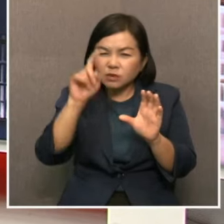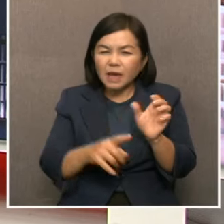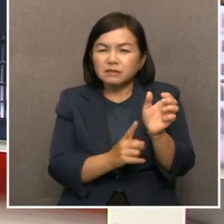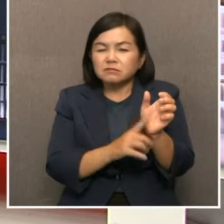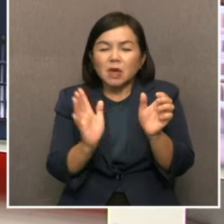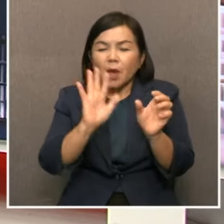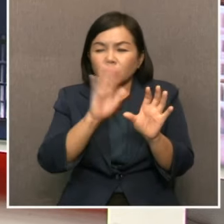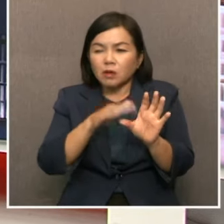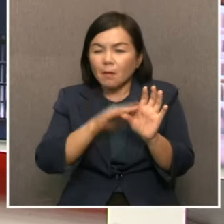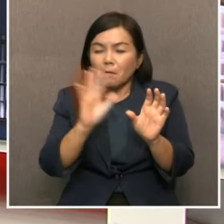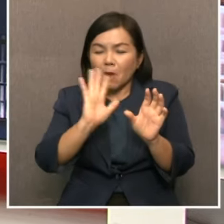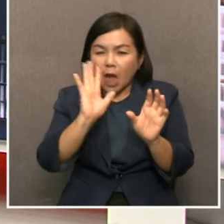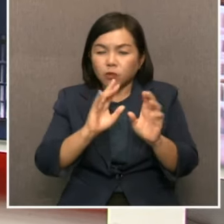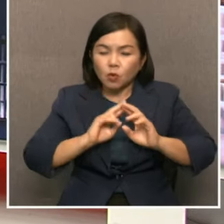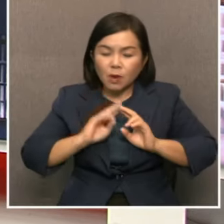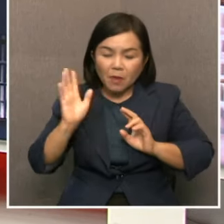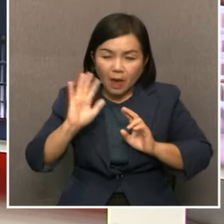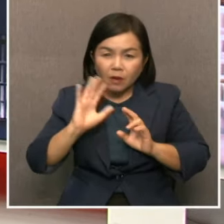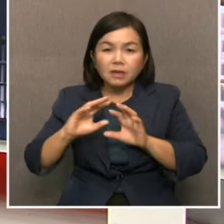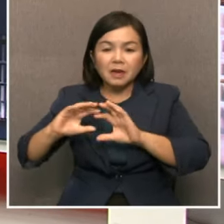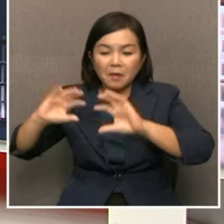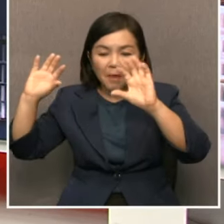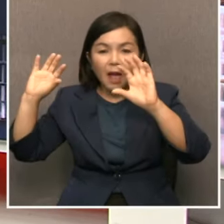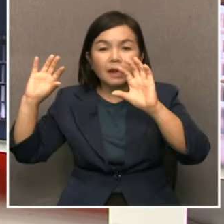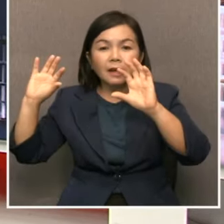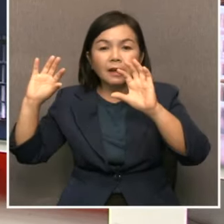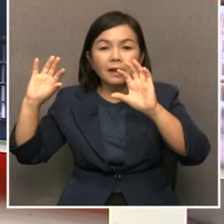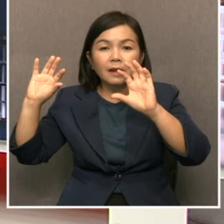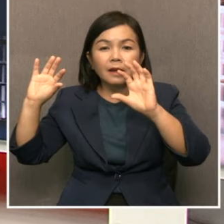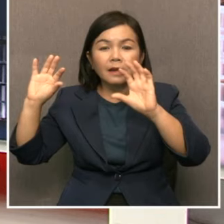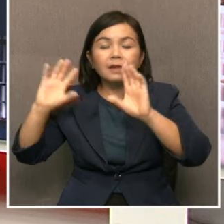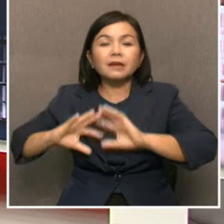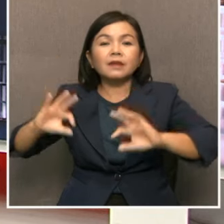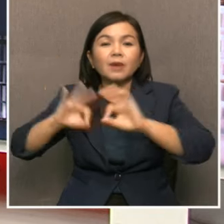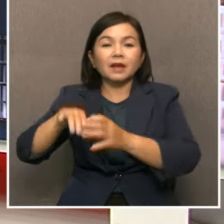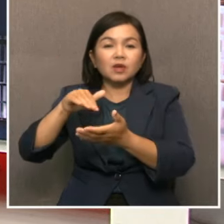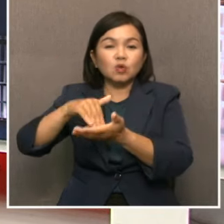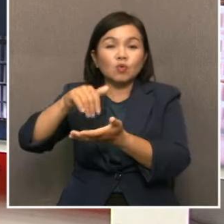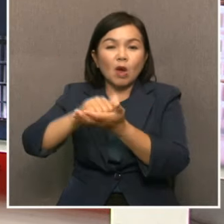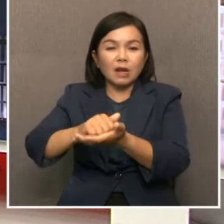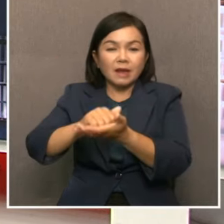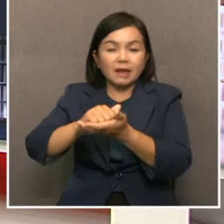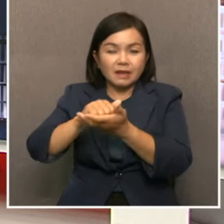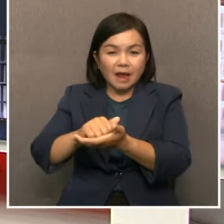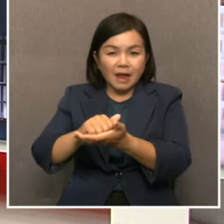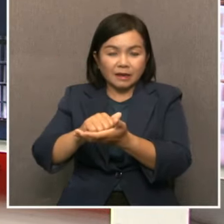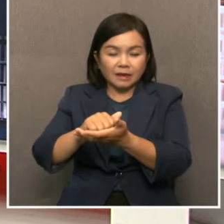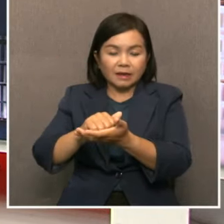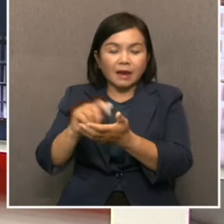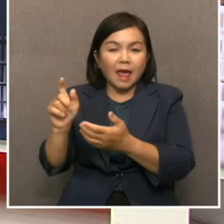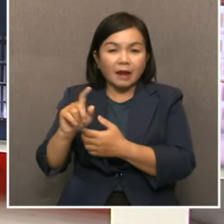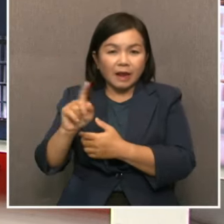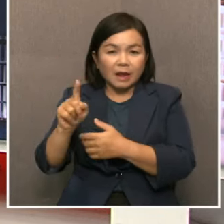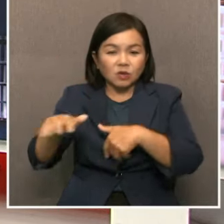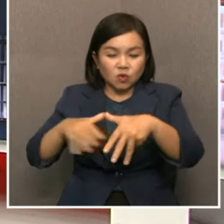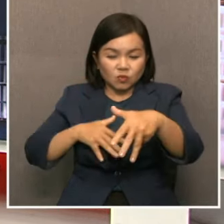ำเนินการลงทะเบียนด้วยตัวเองนะคะภาครัฐเองค่ะก็นึกถึงจุดสำคัญในข้อนี้นะคะมีการจัดช่องทางเอาไว้ค่ะในการที่จะ